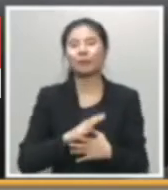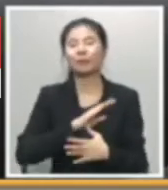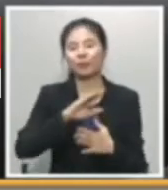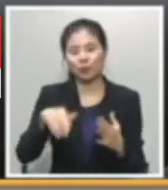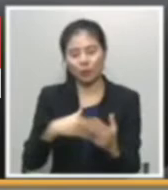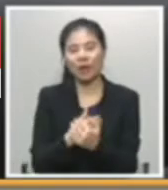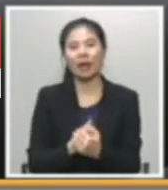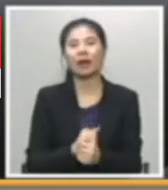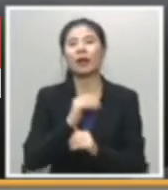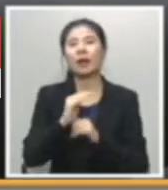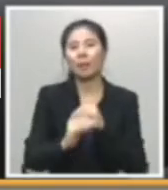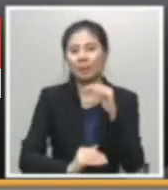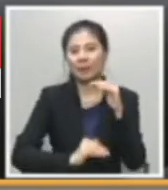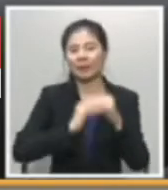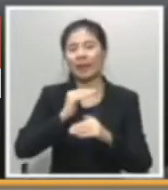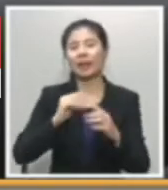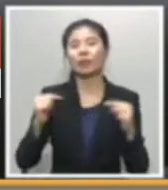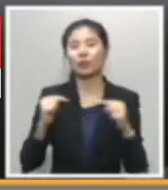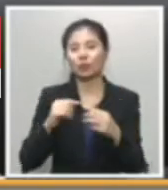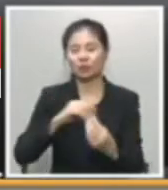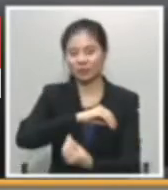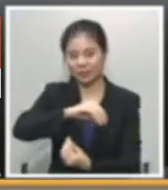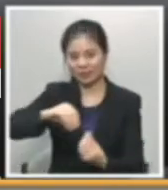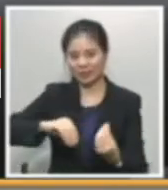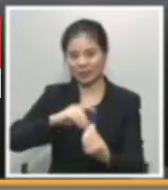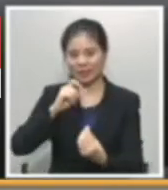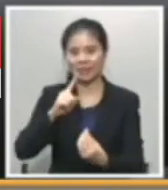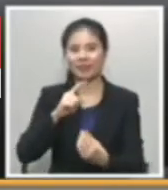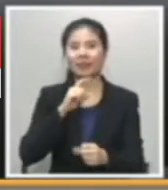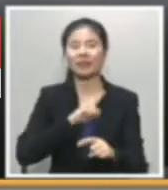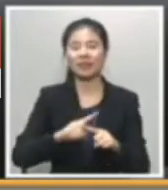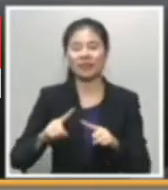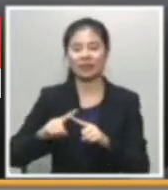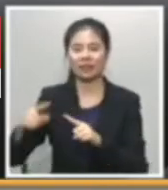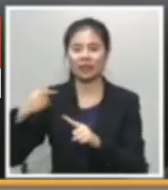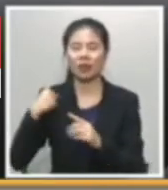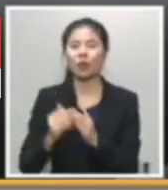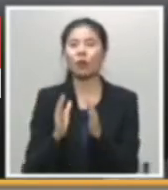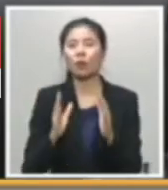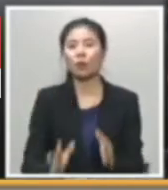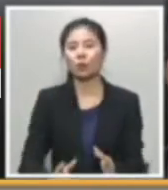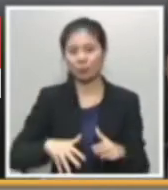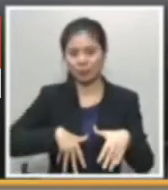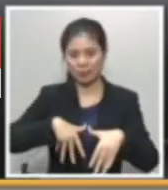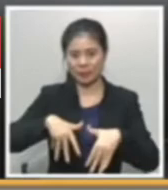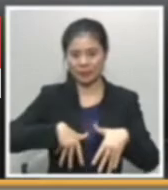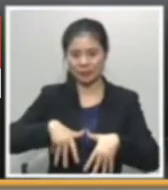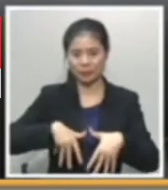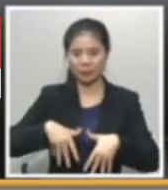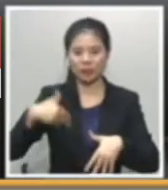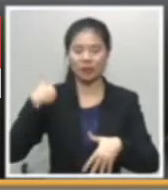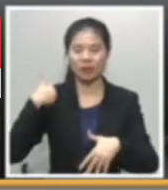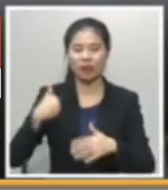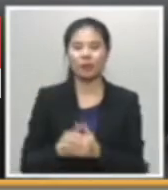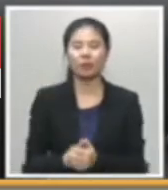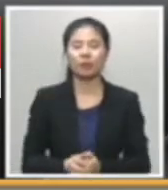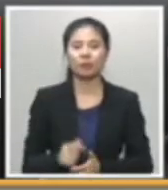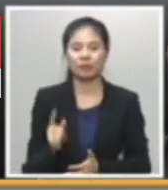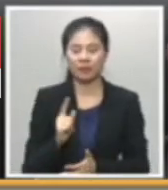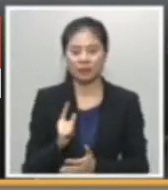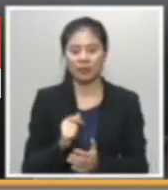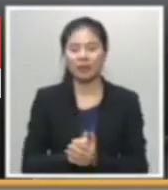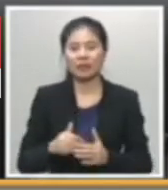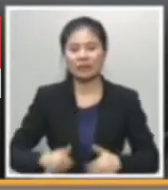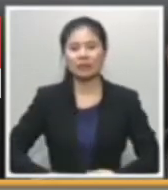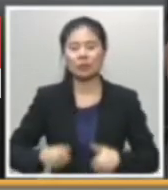าเศรษฐกิจต่างๆของประเทศเพื่อให้พี่น้องประชาชนได้มีความชีวิ